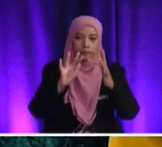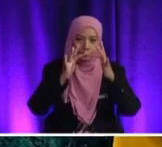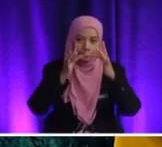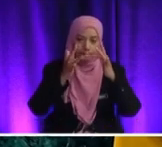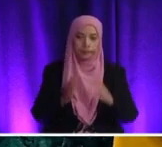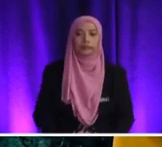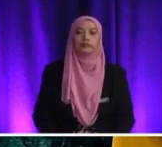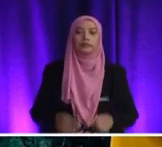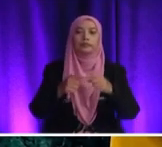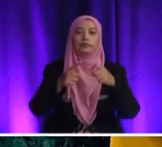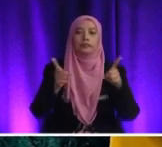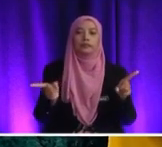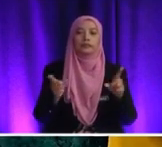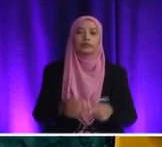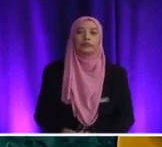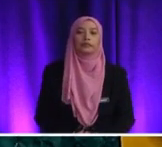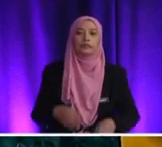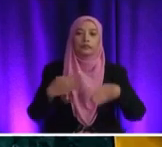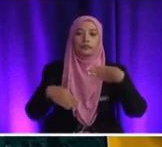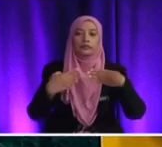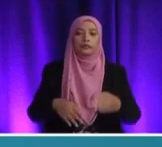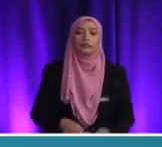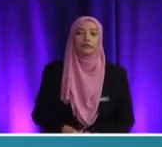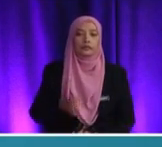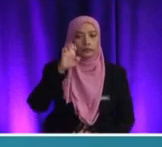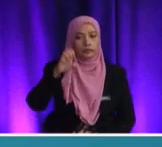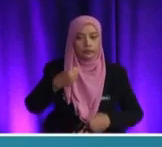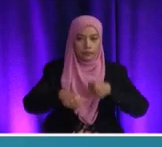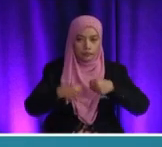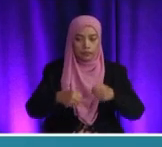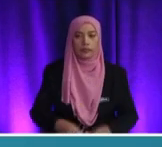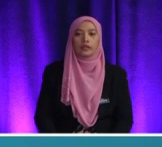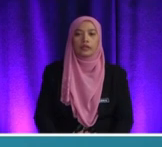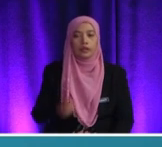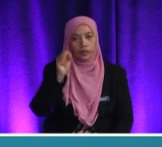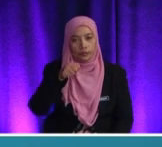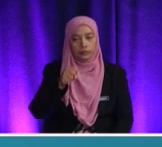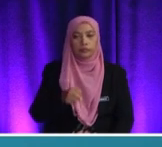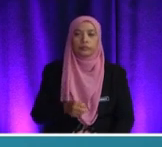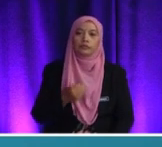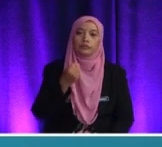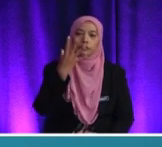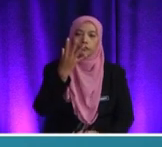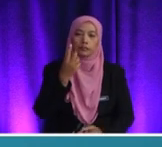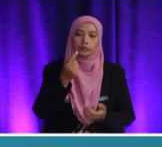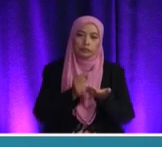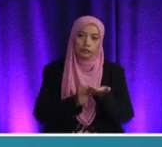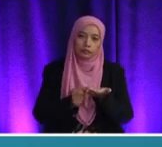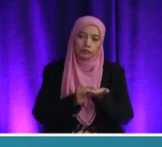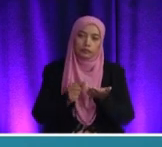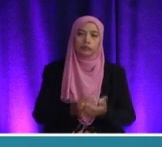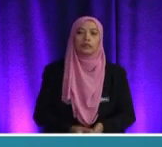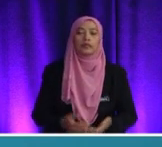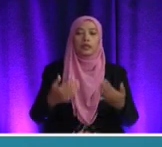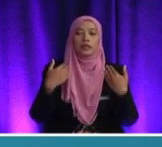tetapi sebenarnya bidang isukan juga boleh menjanjikan pendapatan yang sangat lumayan malah ada yang